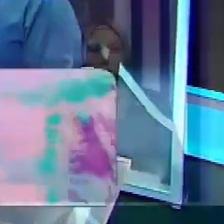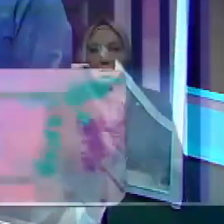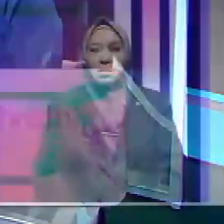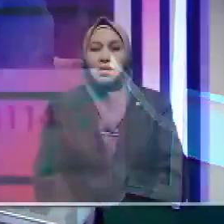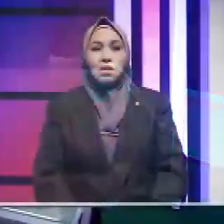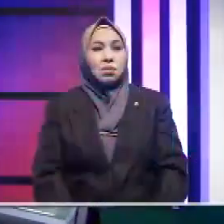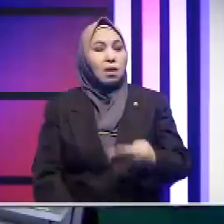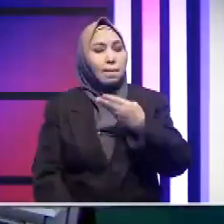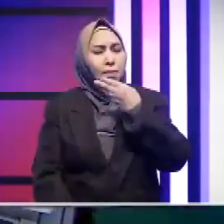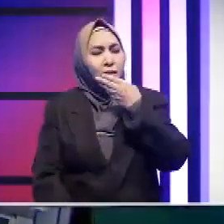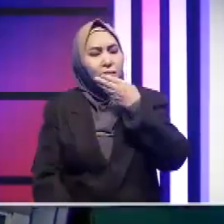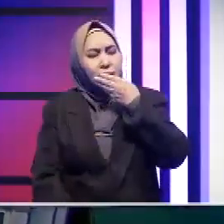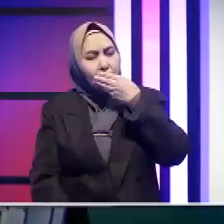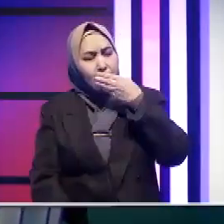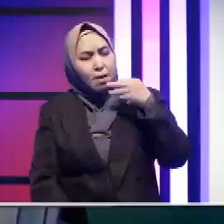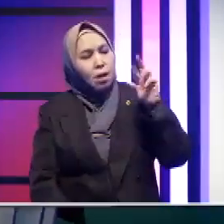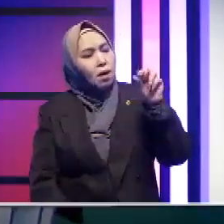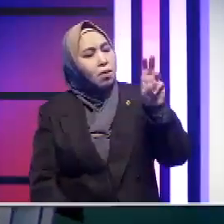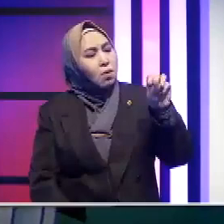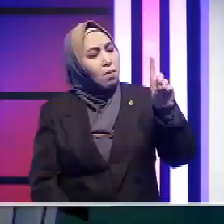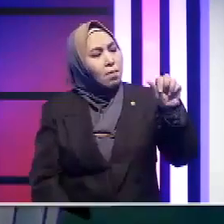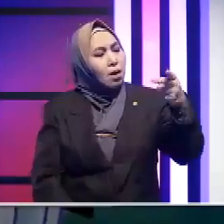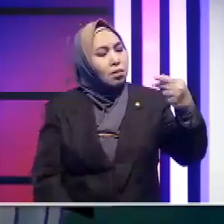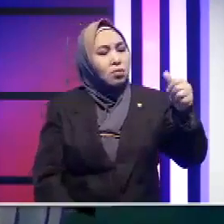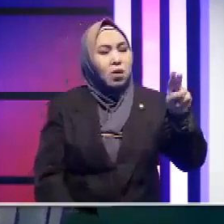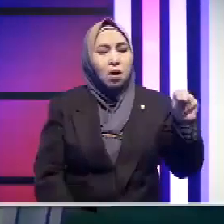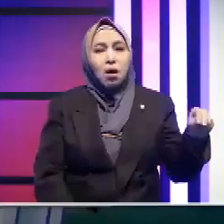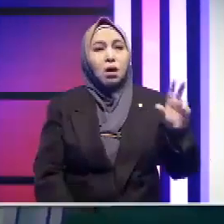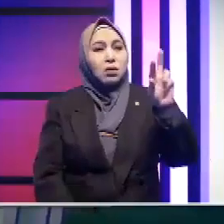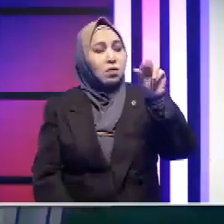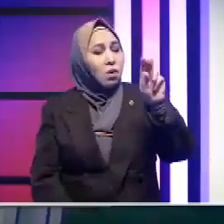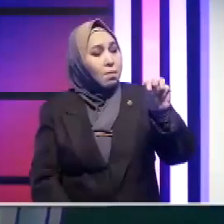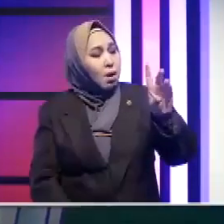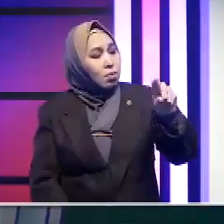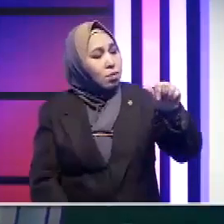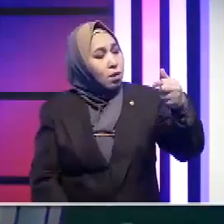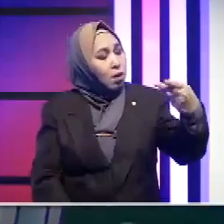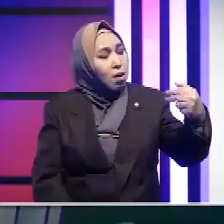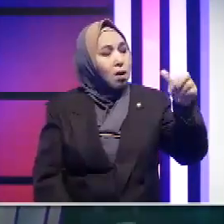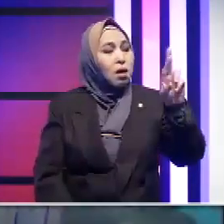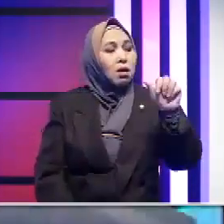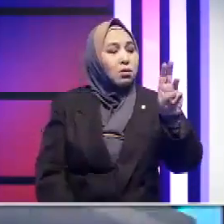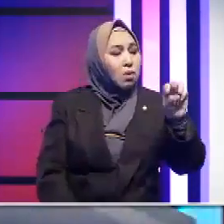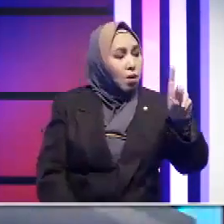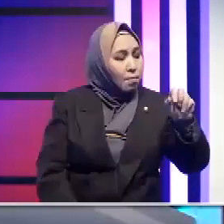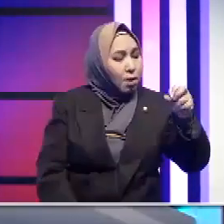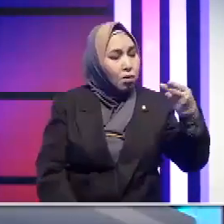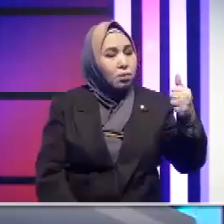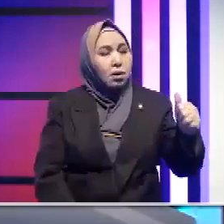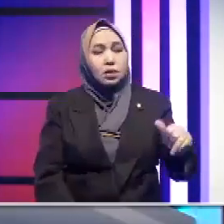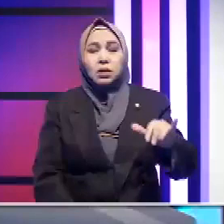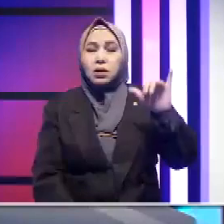Rhoma Monroe mabon Rhoma bonney